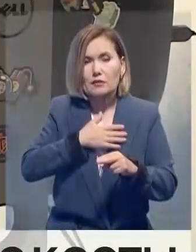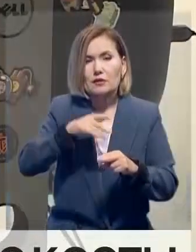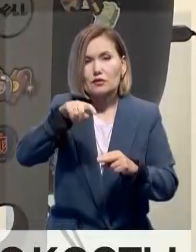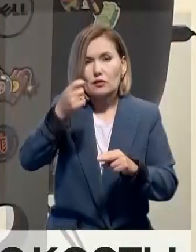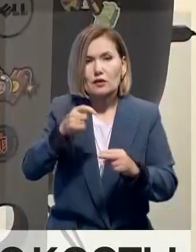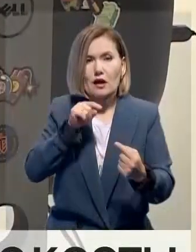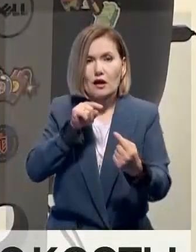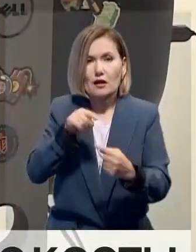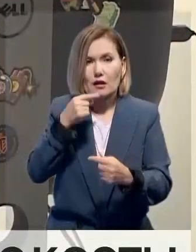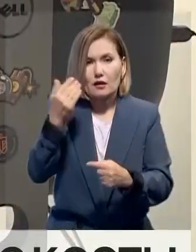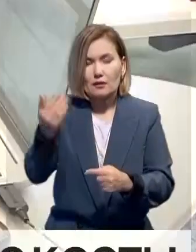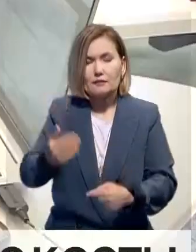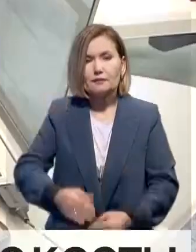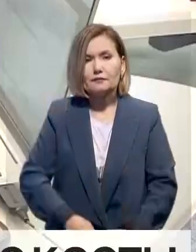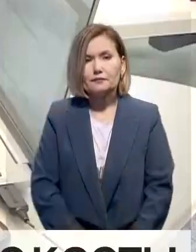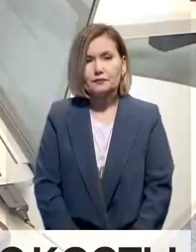президент.